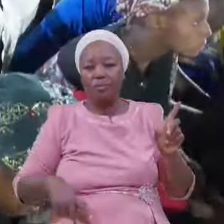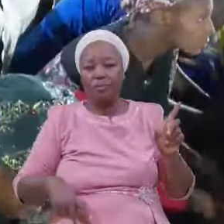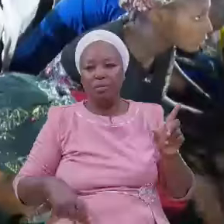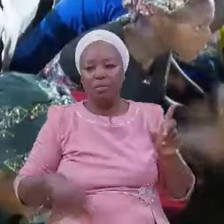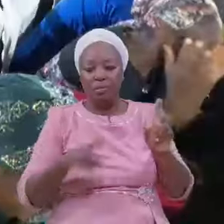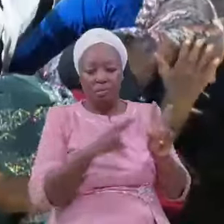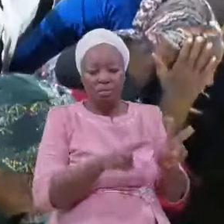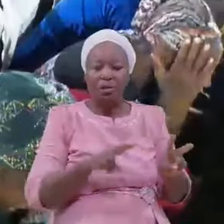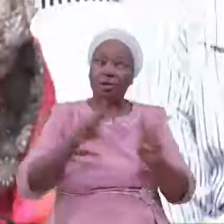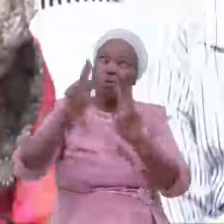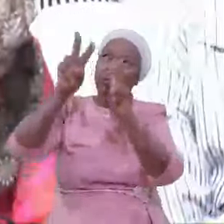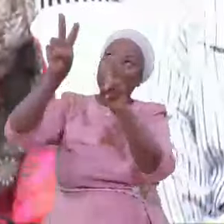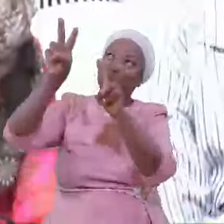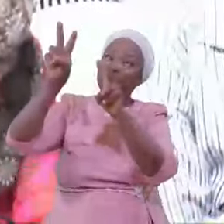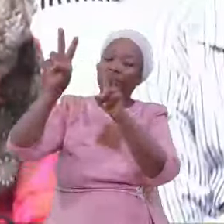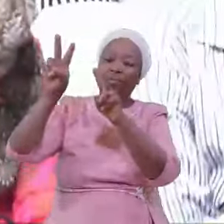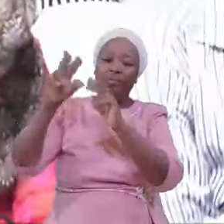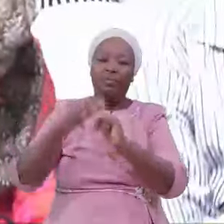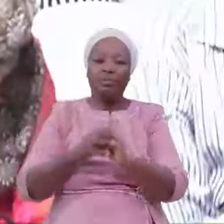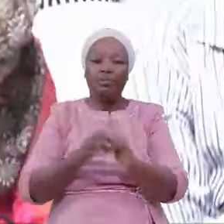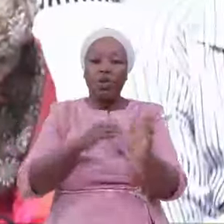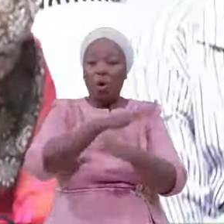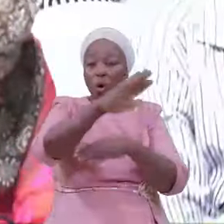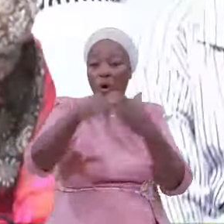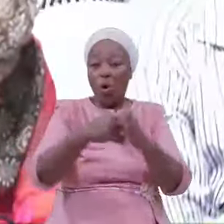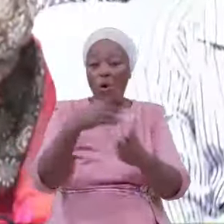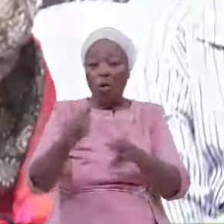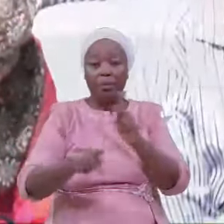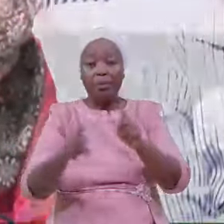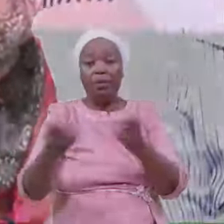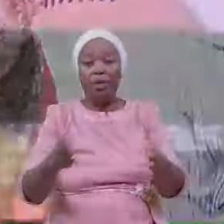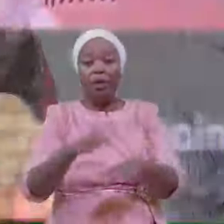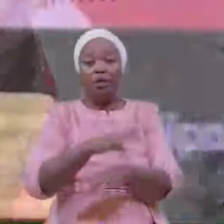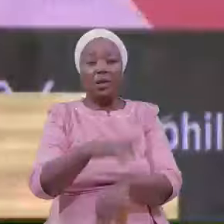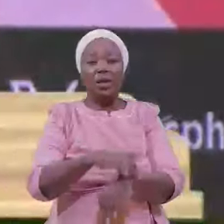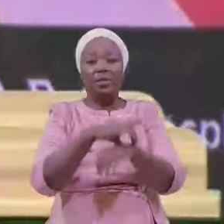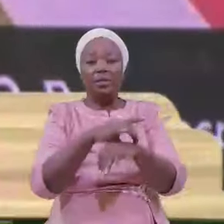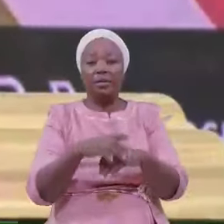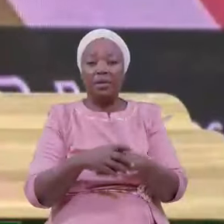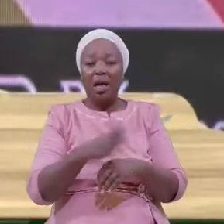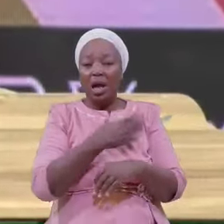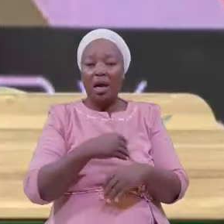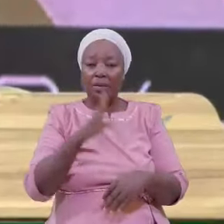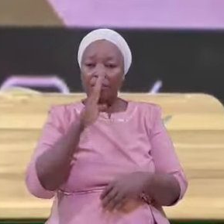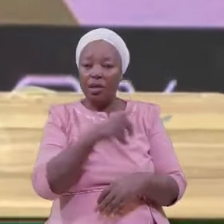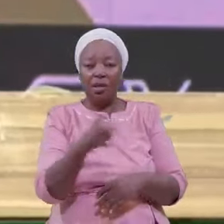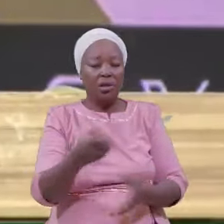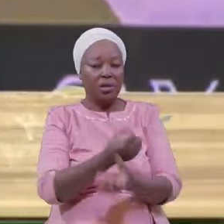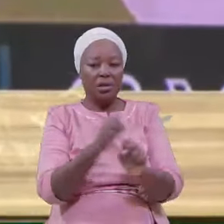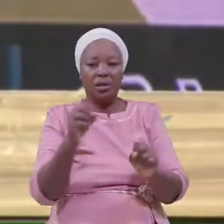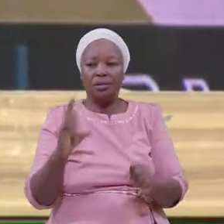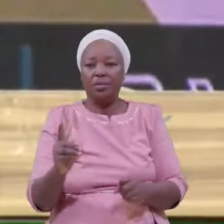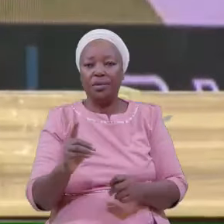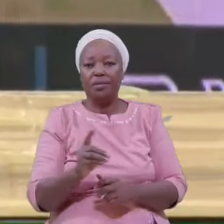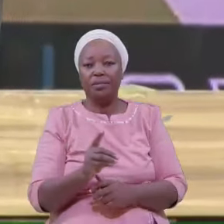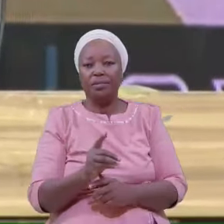unto mo me. Ang iyong kamay. All the ends of the earth, and be ye saved. Tumingin ka sa